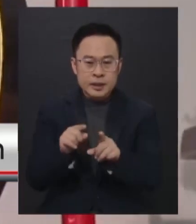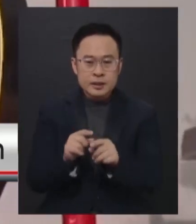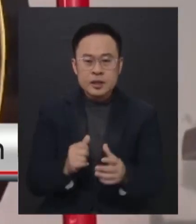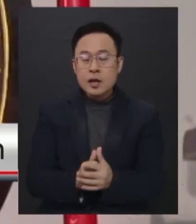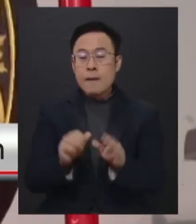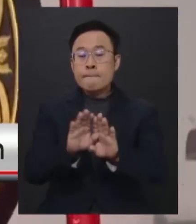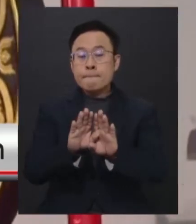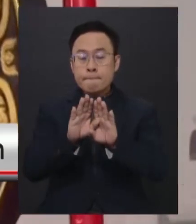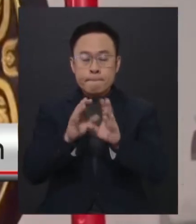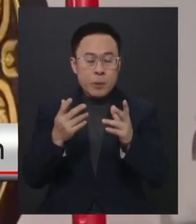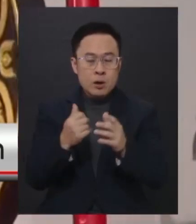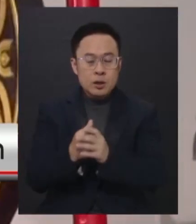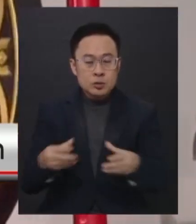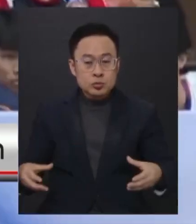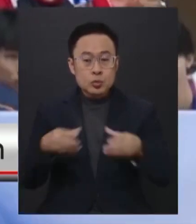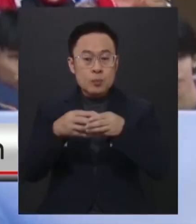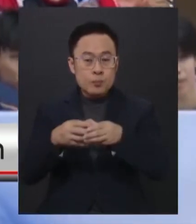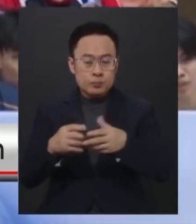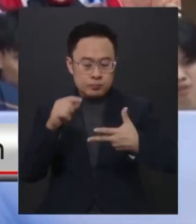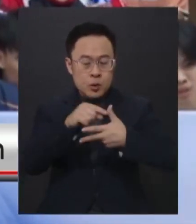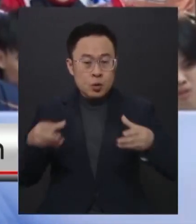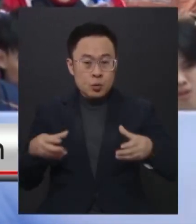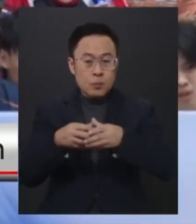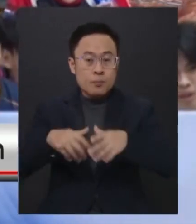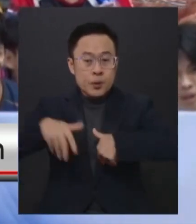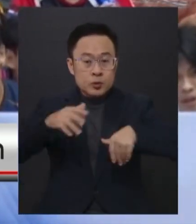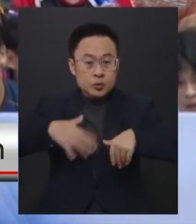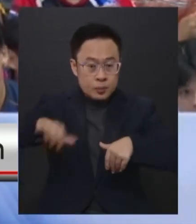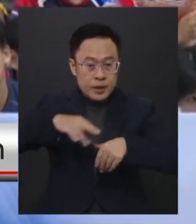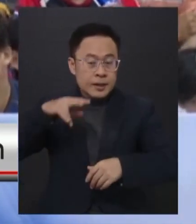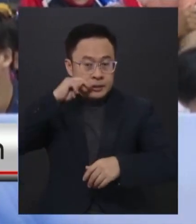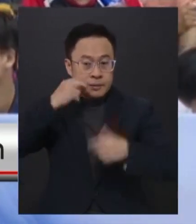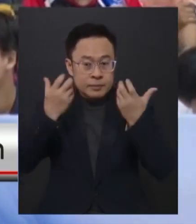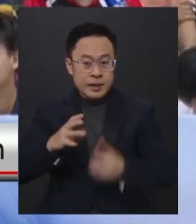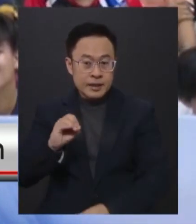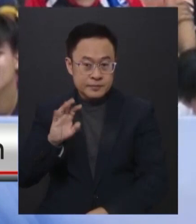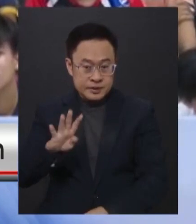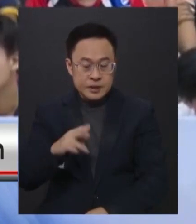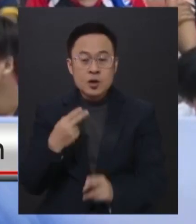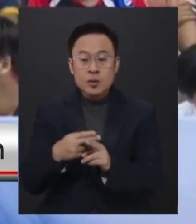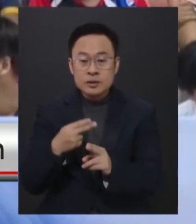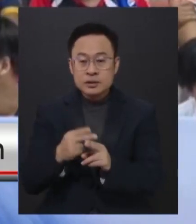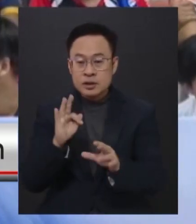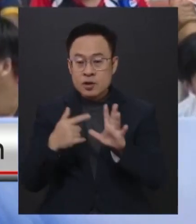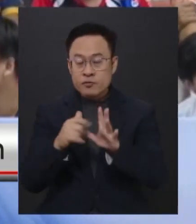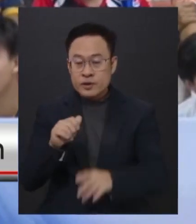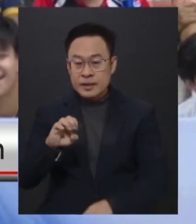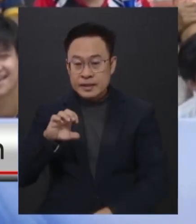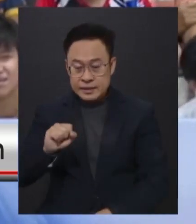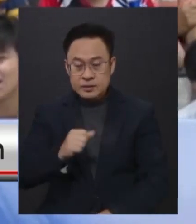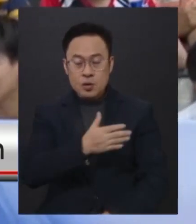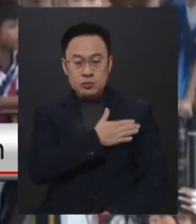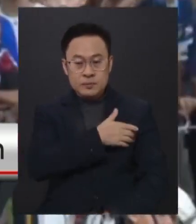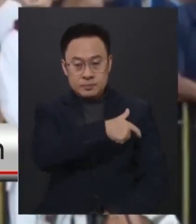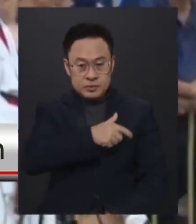ทประชาชนชายรุ่น54กิโลกรัมในรอบชิงชนะเลิศซึ่งเป็นการเจอกันระหว่างฟาอิสศิรวิทย์มูฮัมหมัดค่ะจอม